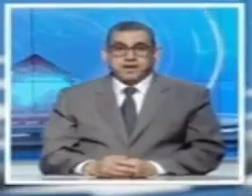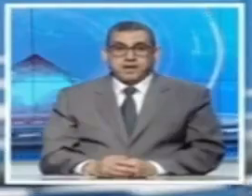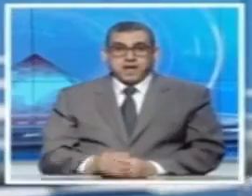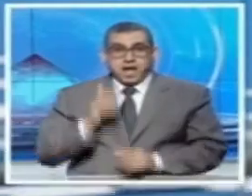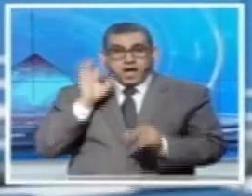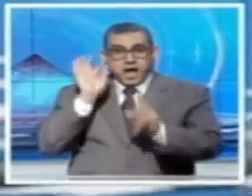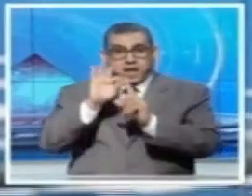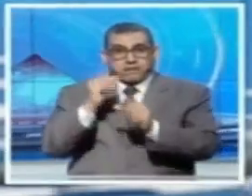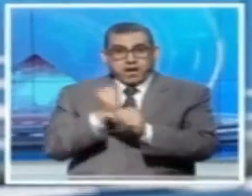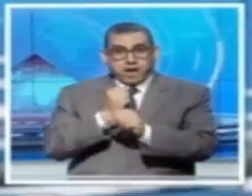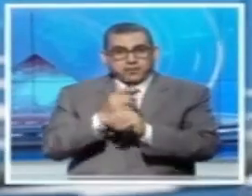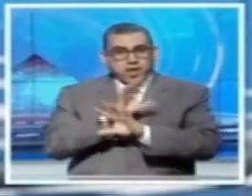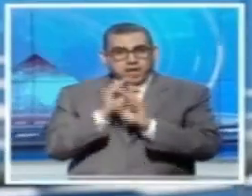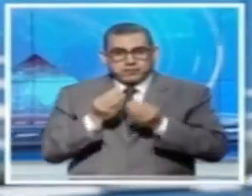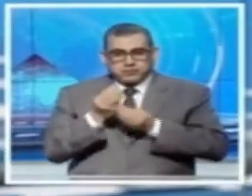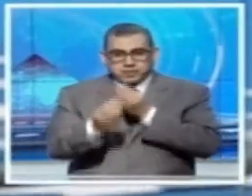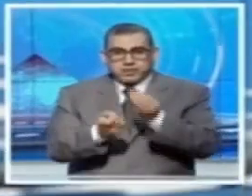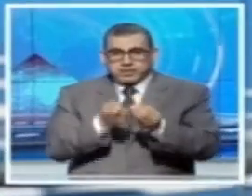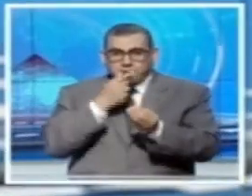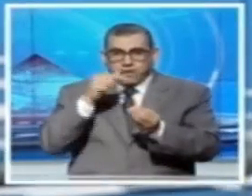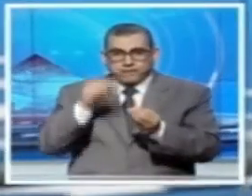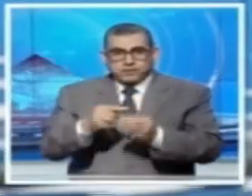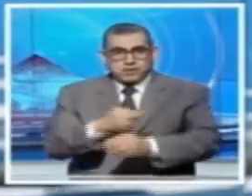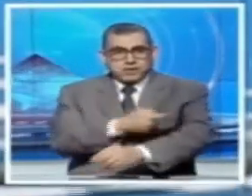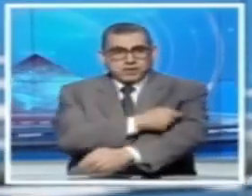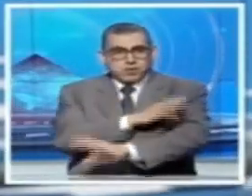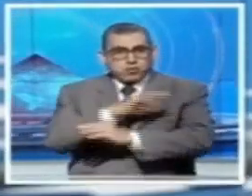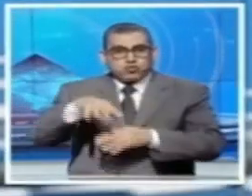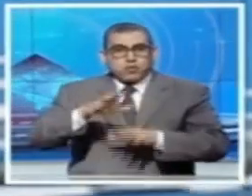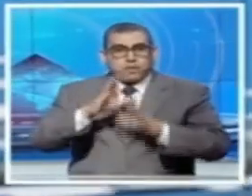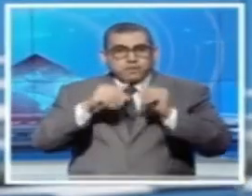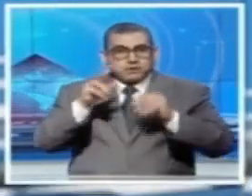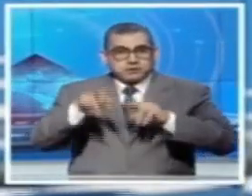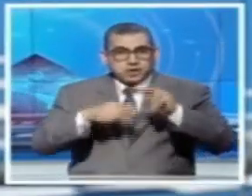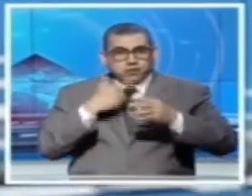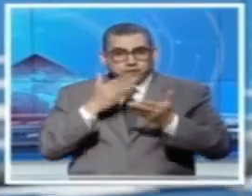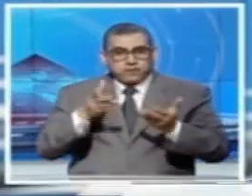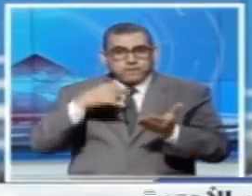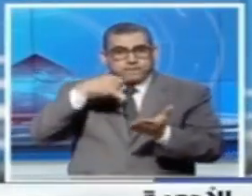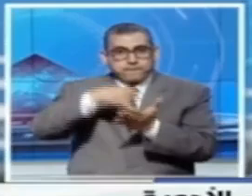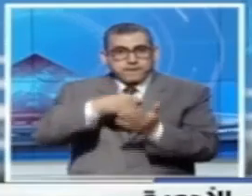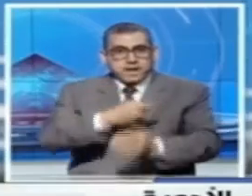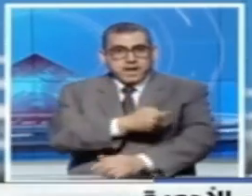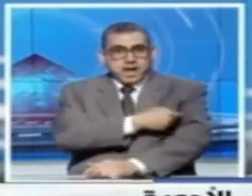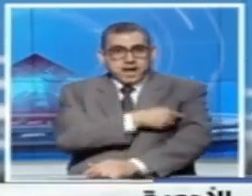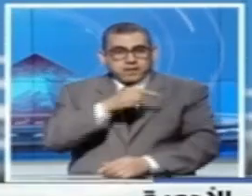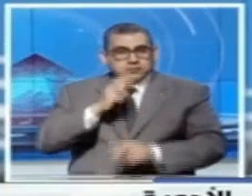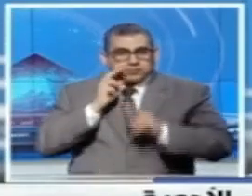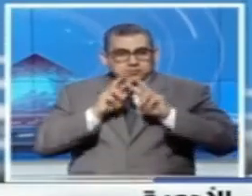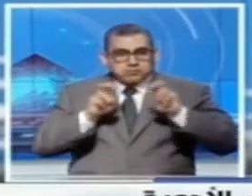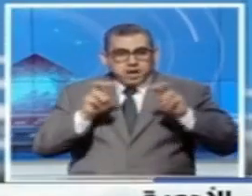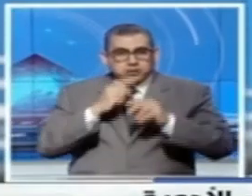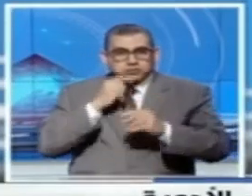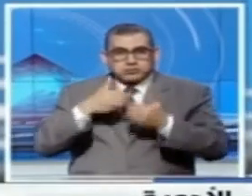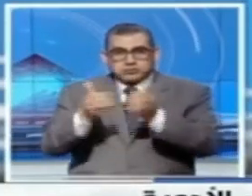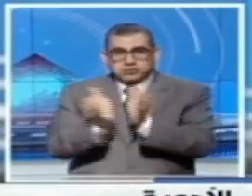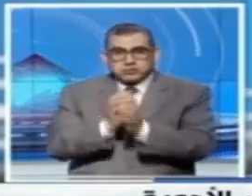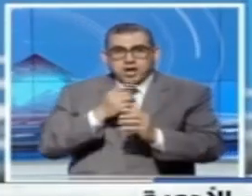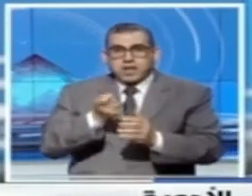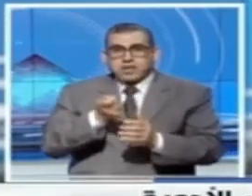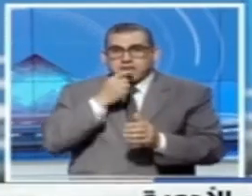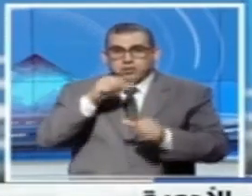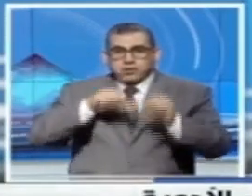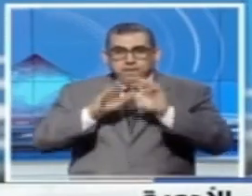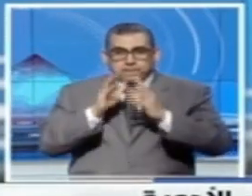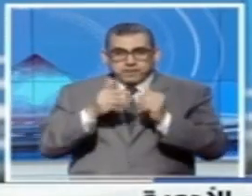بهدف العمل على توفير الأدوية والمستلزمات الطبية بالسوق المصرية والمراكز العلاجية، بحثت شعبة